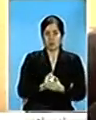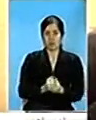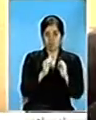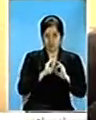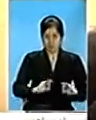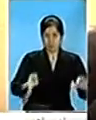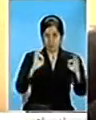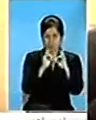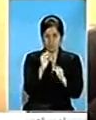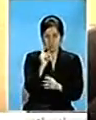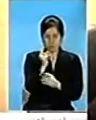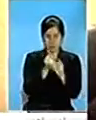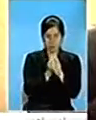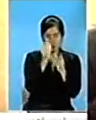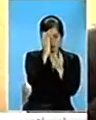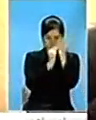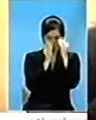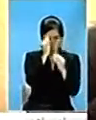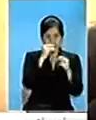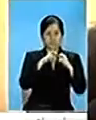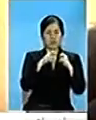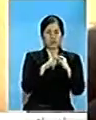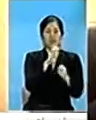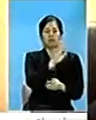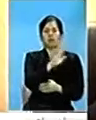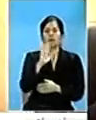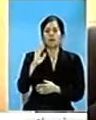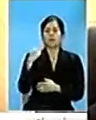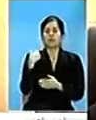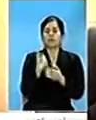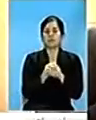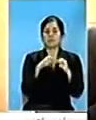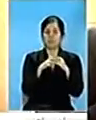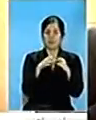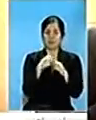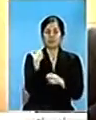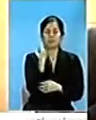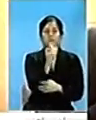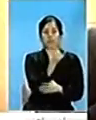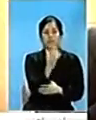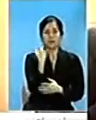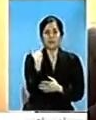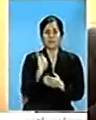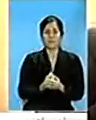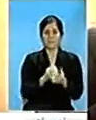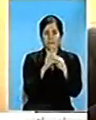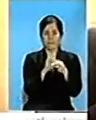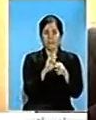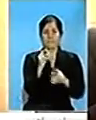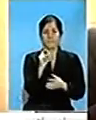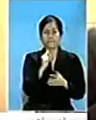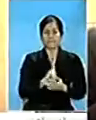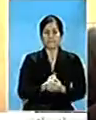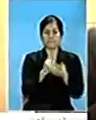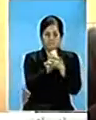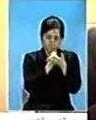ในเรื่องการรับรู้ของปัญหาได้รับรู้ถึงปัญหาอะไรคือปัญหาจะเป็นปัญหาเรื่องของยาเส